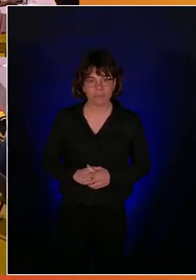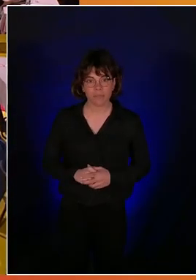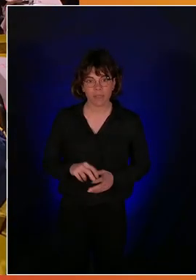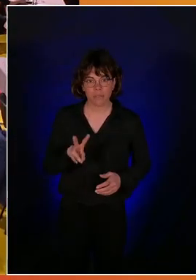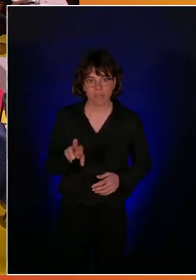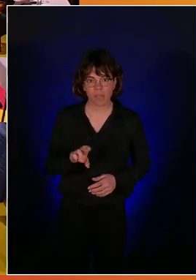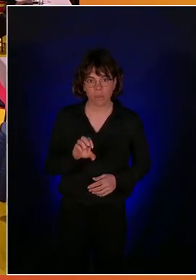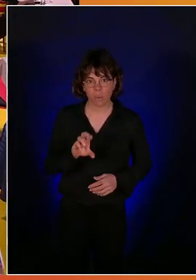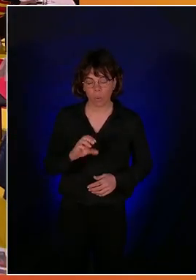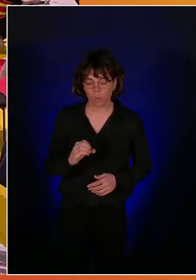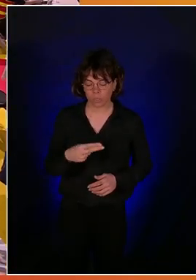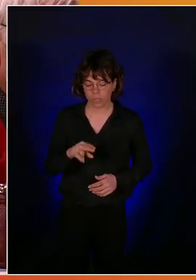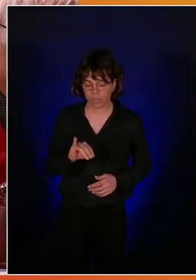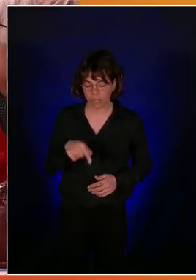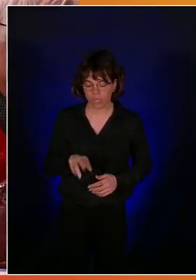Véronique Mao,